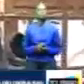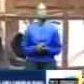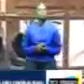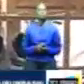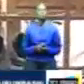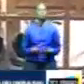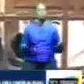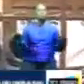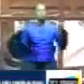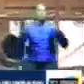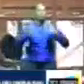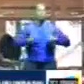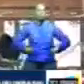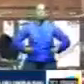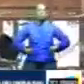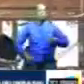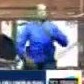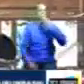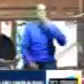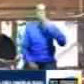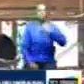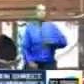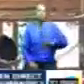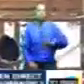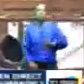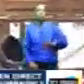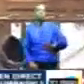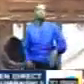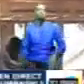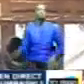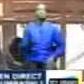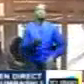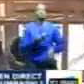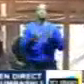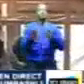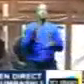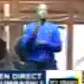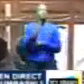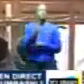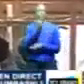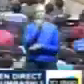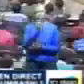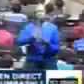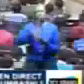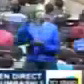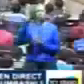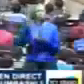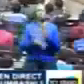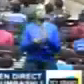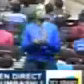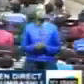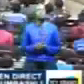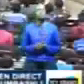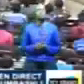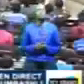L'habillement immoral. Il est mouvoilio ya mubaya. Vous fera manquer l'enlèvement. Ita kukose shaka kunyanyuliwa.